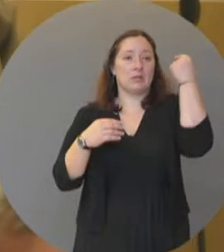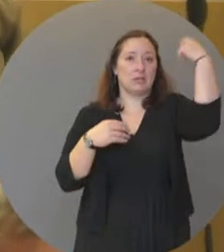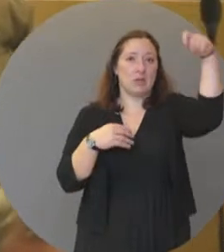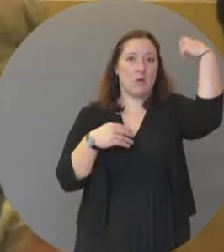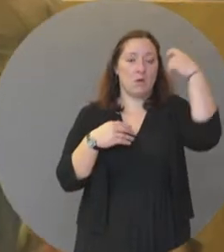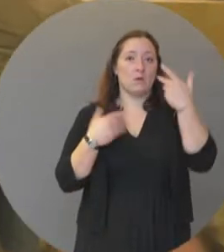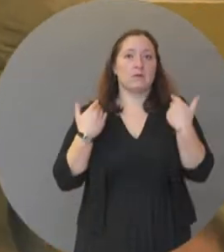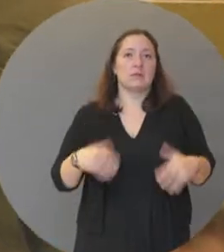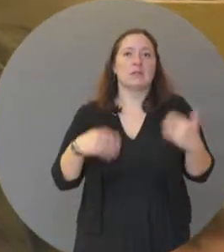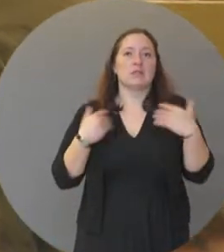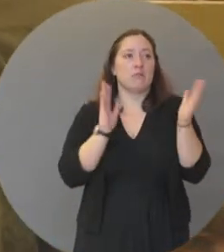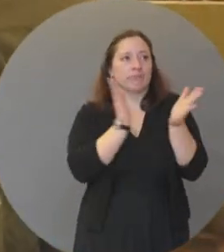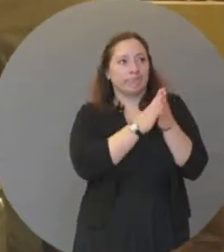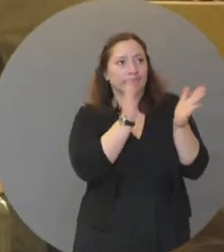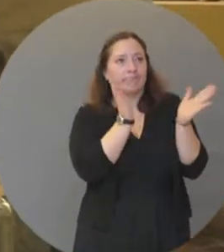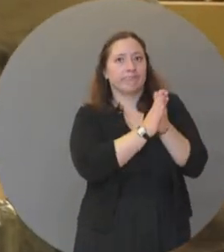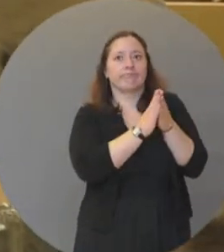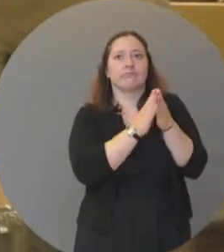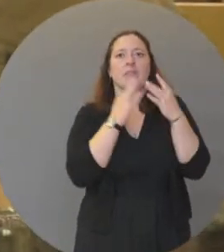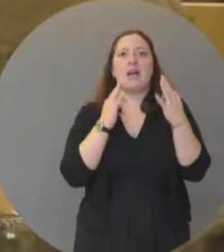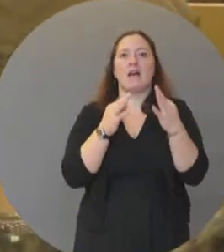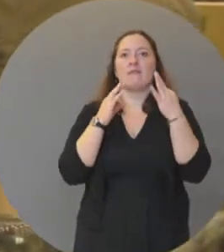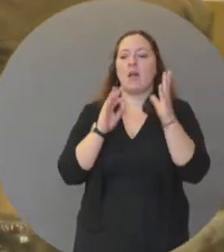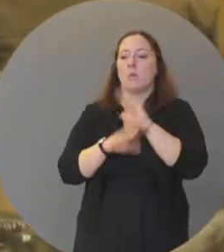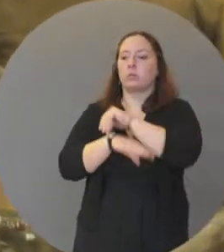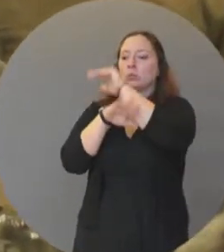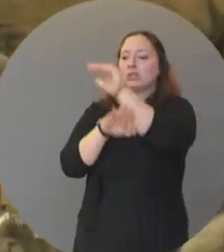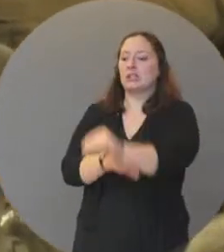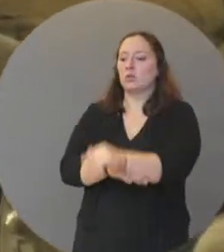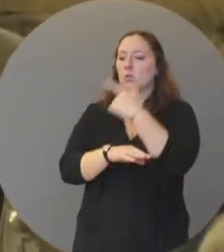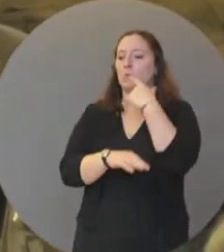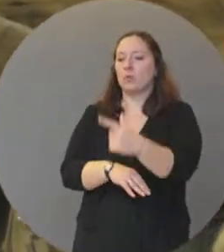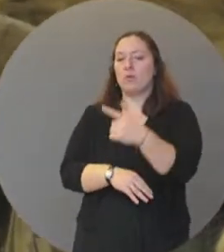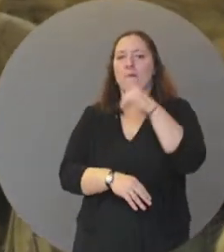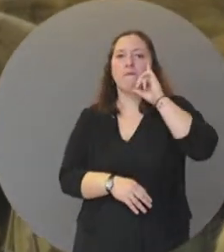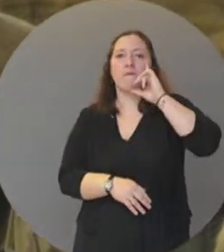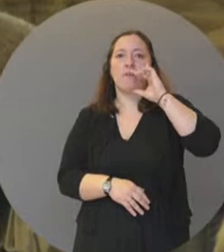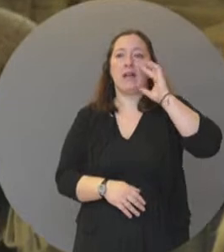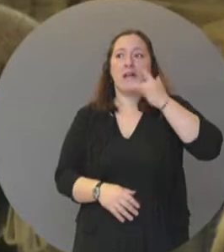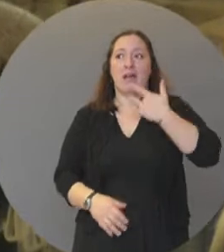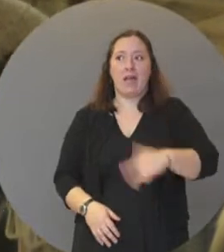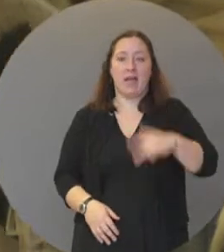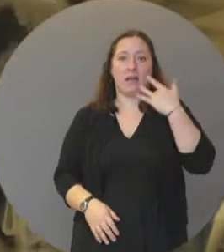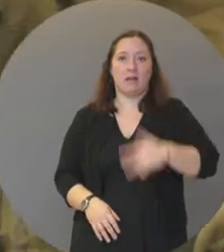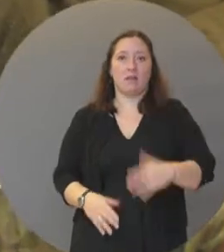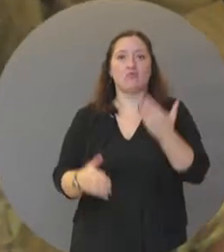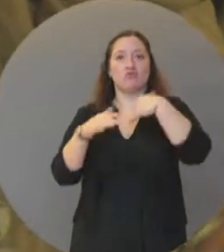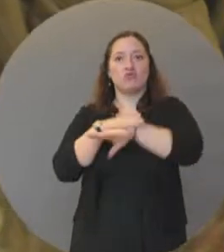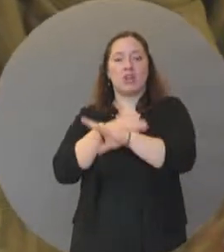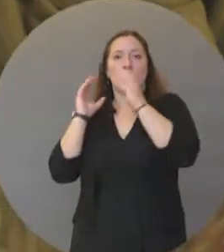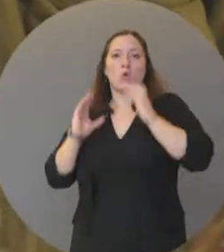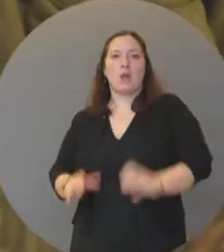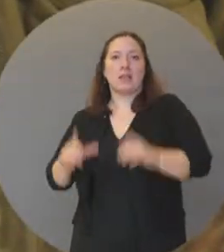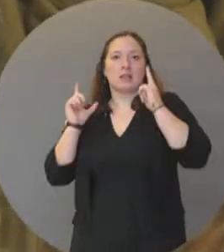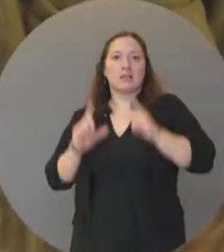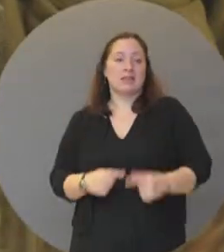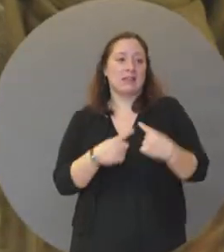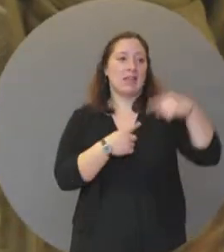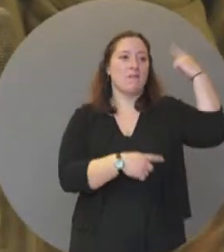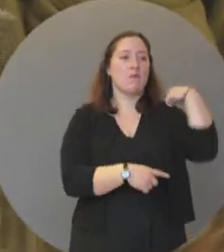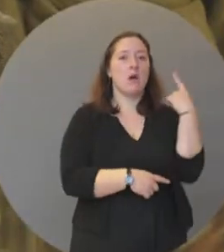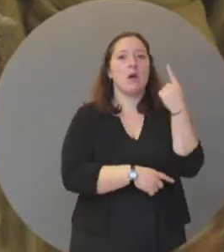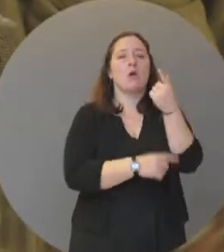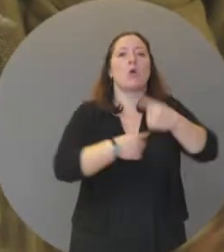de protection menstruelle en libre-service dans les collèges une fois au cours de la dernière commission éducation